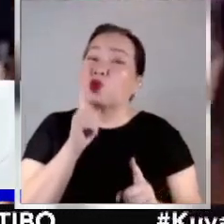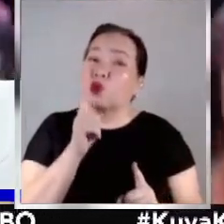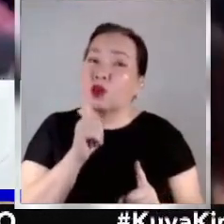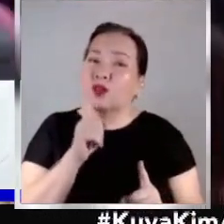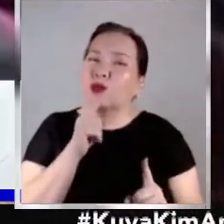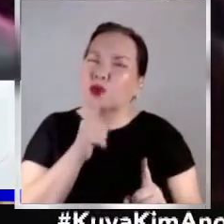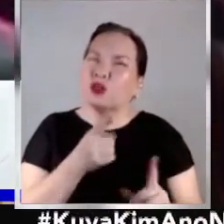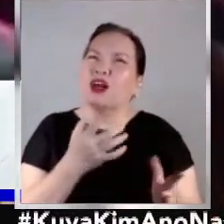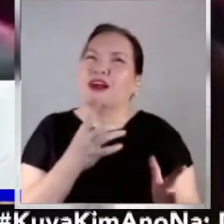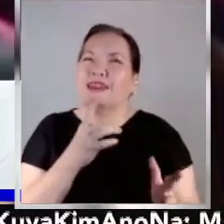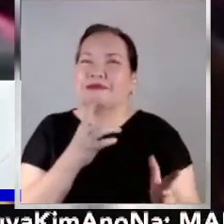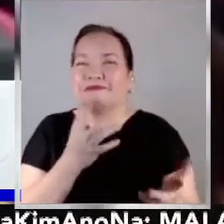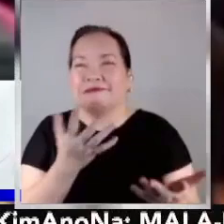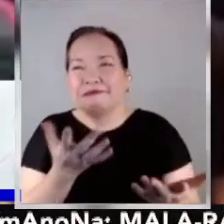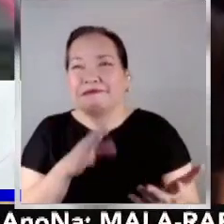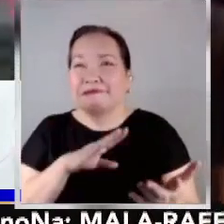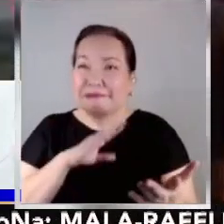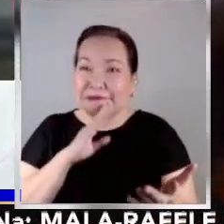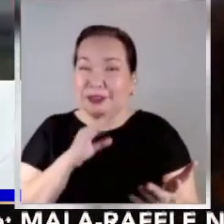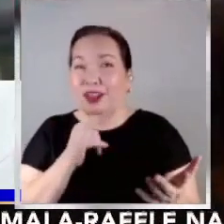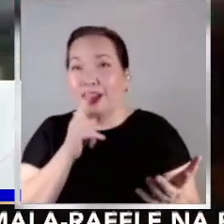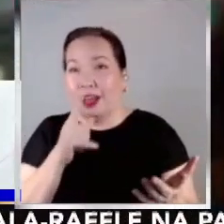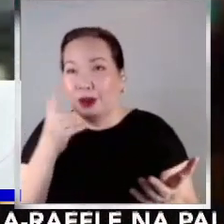na makapag-uwi ng sarili nitong ataul.